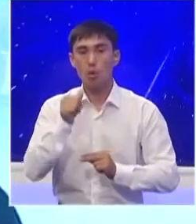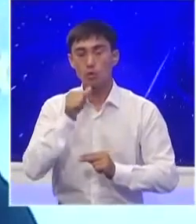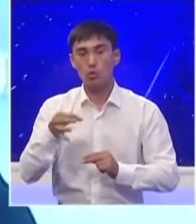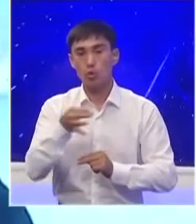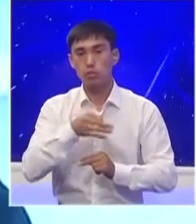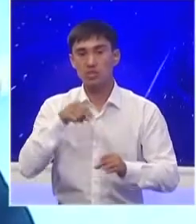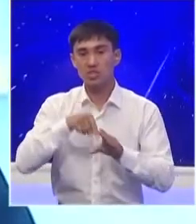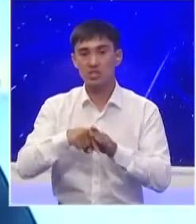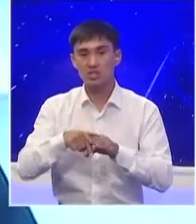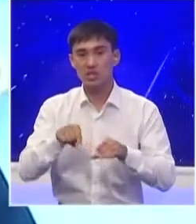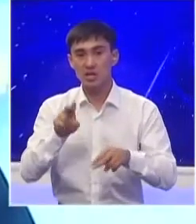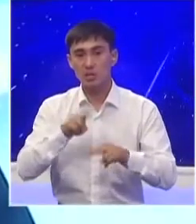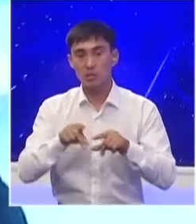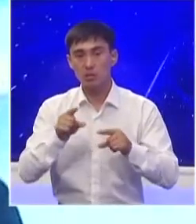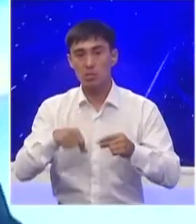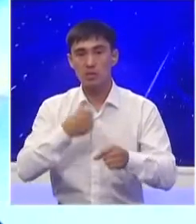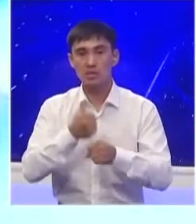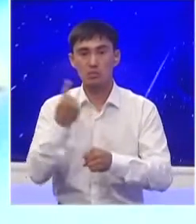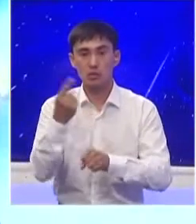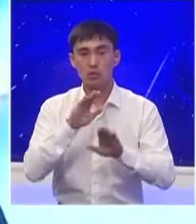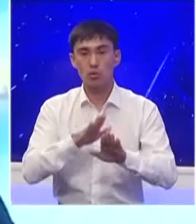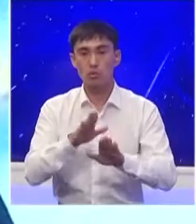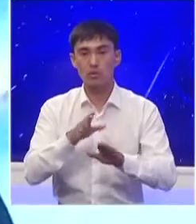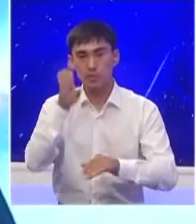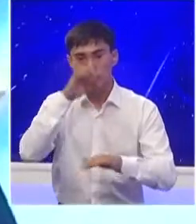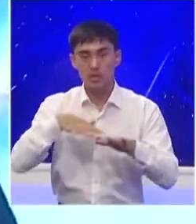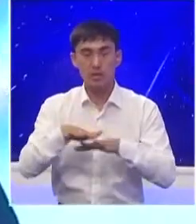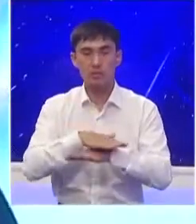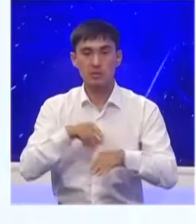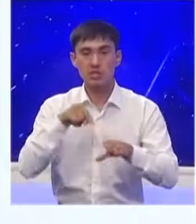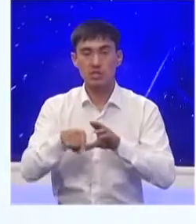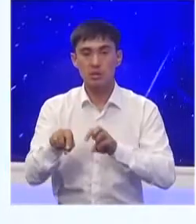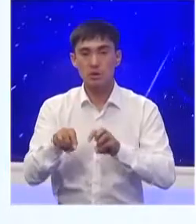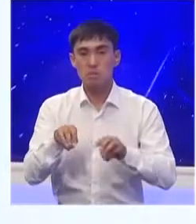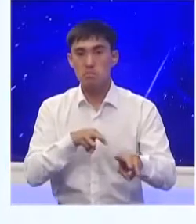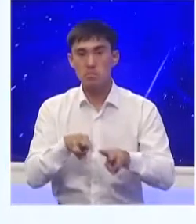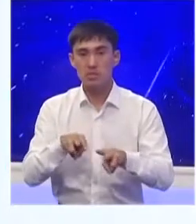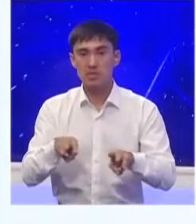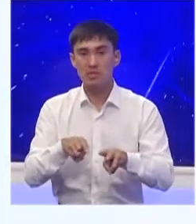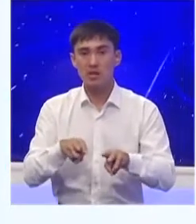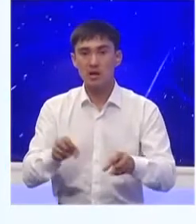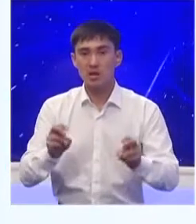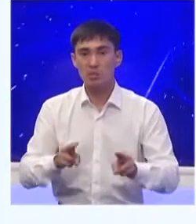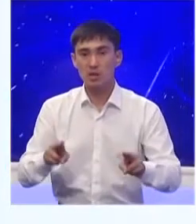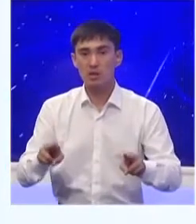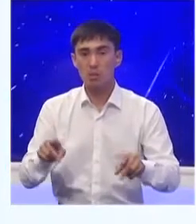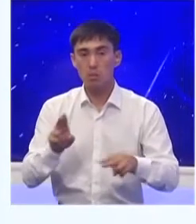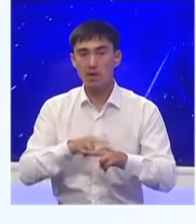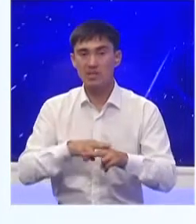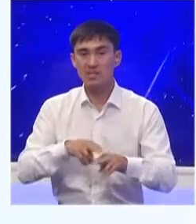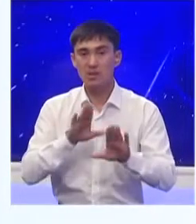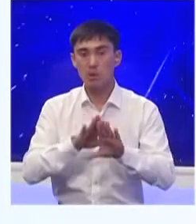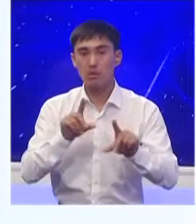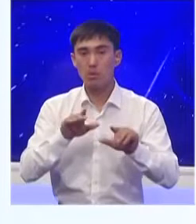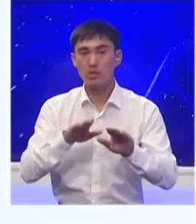ішкі істер департаменті бастығының бірінші орынбасары. Еліміздің ішкі істер министрлігі криминалдық полиция департаменті бастығының